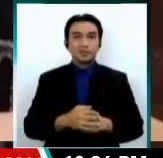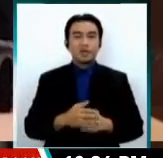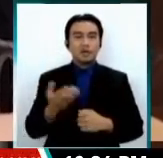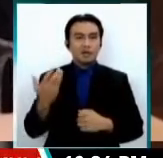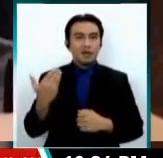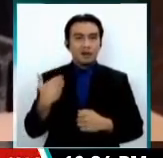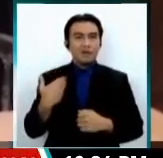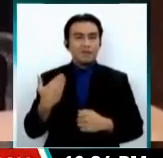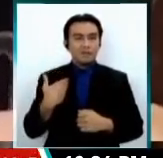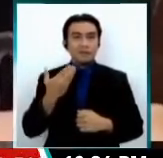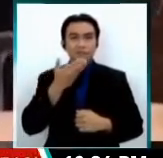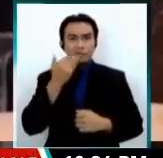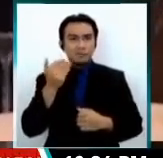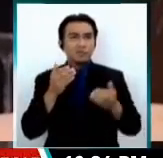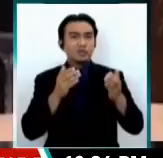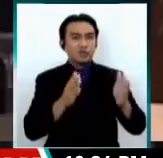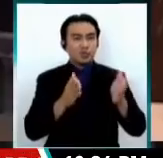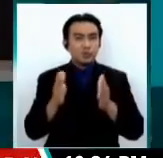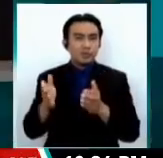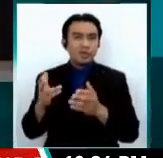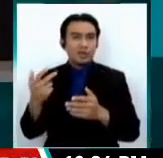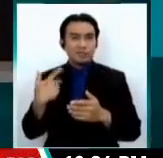para hindi ako nahuhuling.